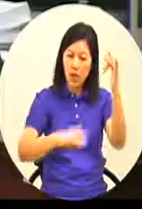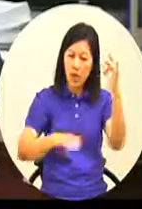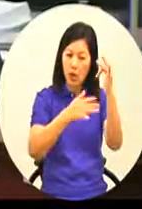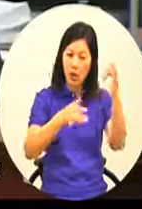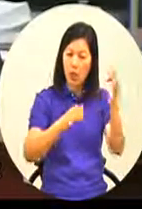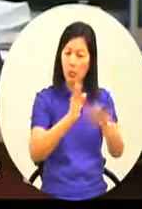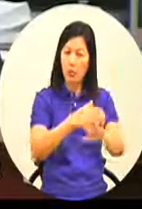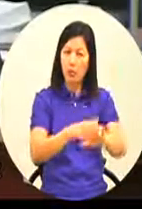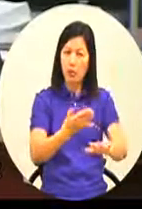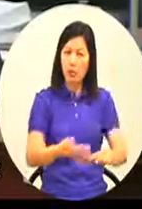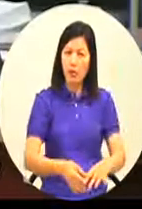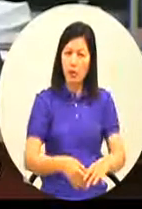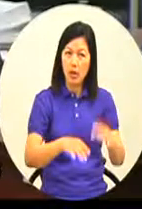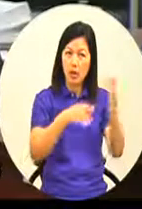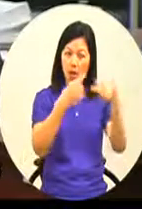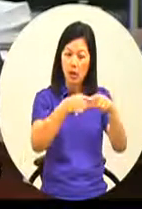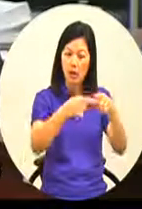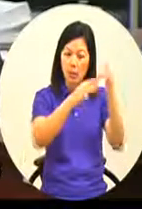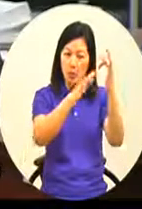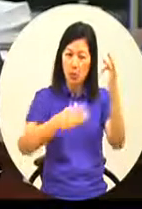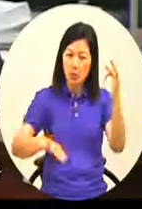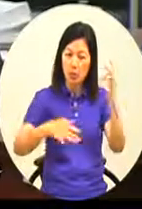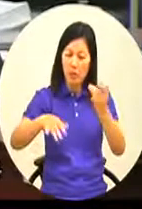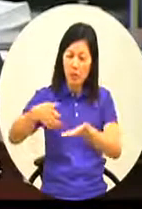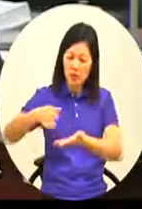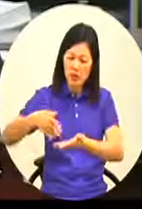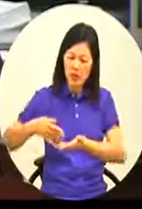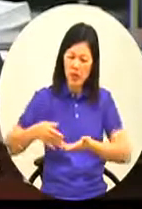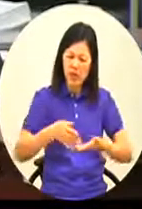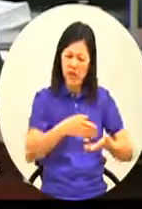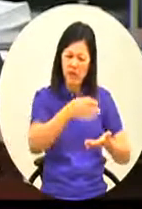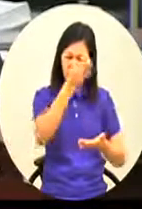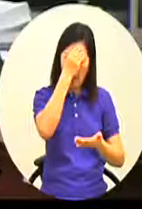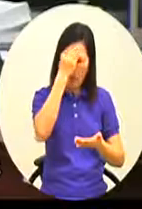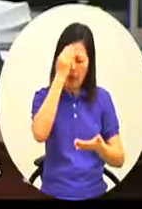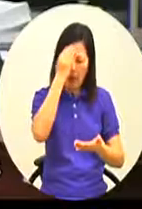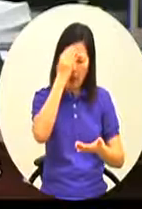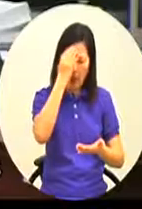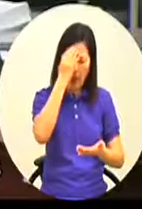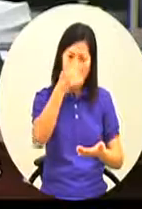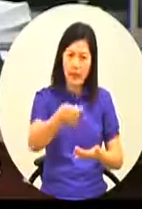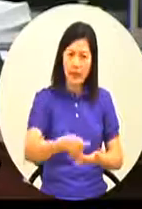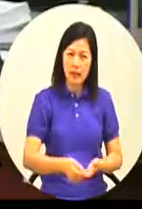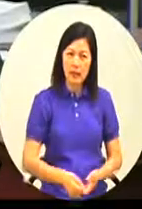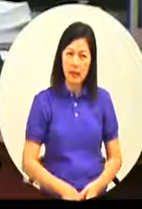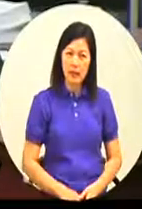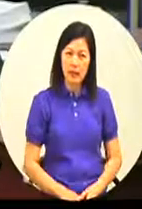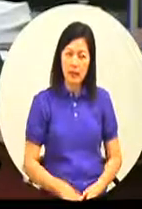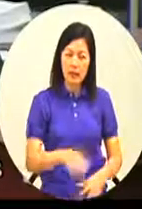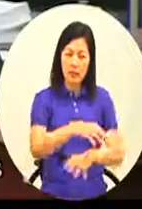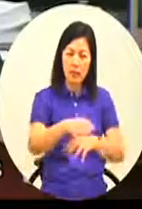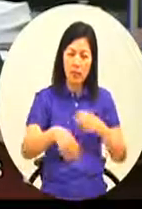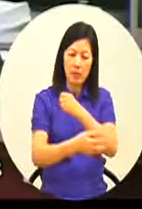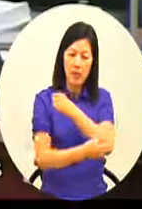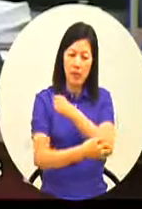树啊。你落叶树啊，你敢那清洁，也敢那一年当敢那清洁，你敢那看环保局遮个清洁人员哦，看一年